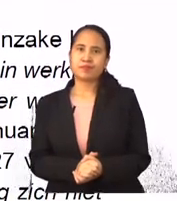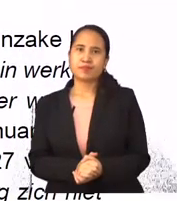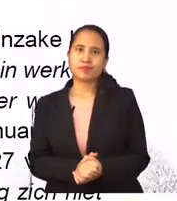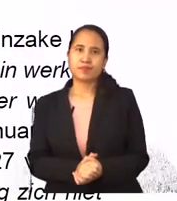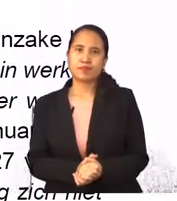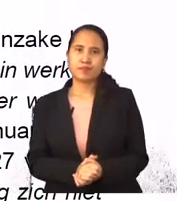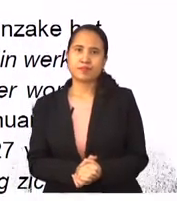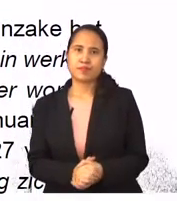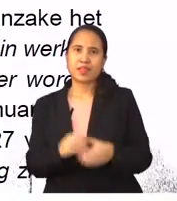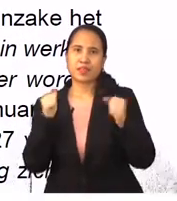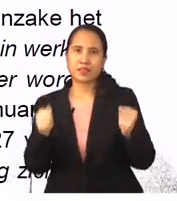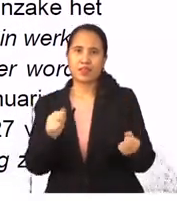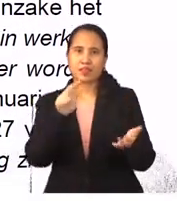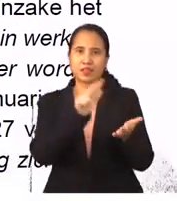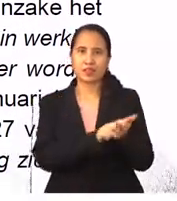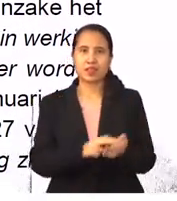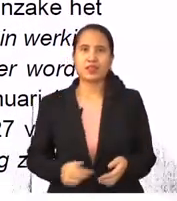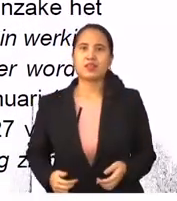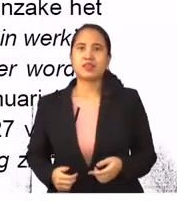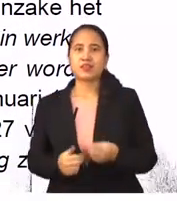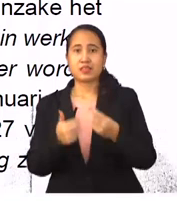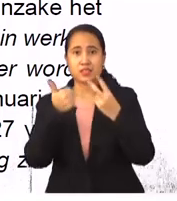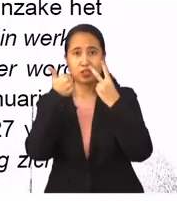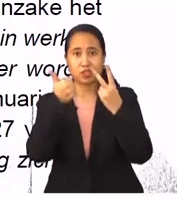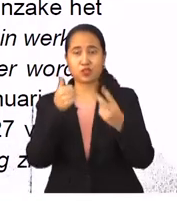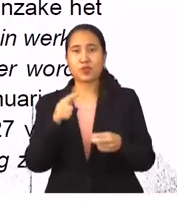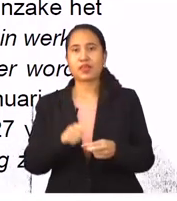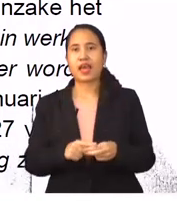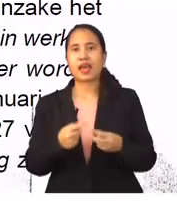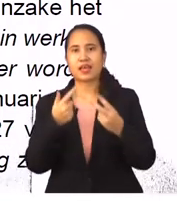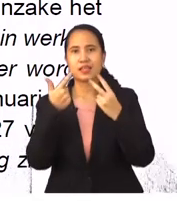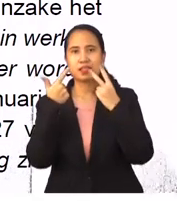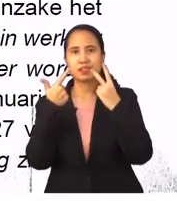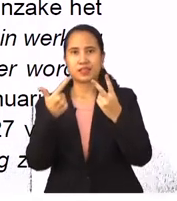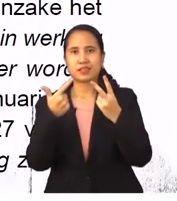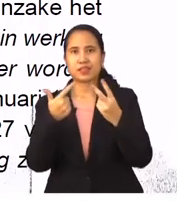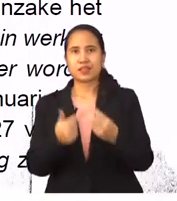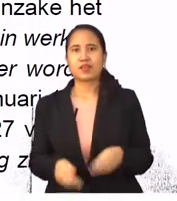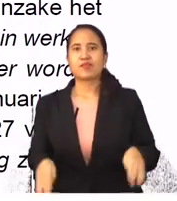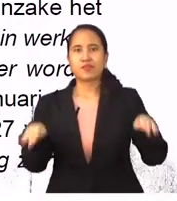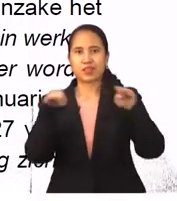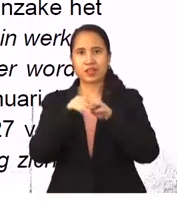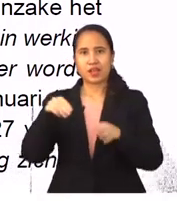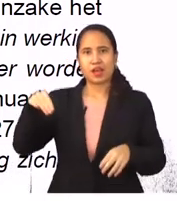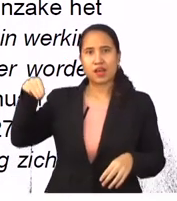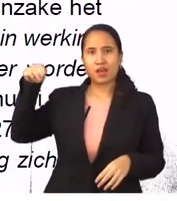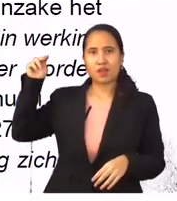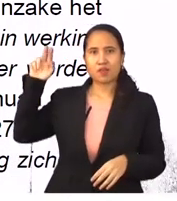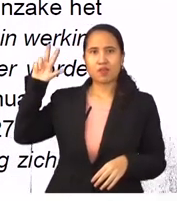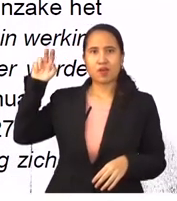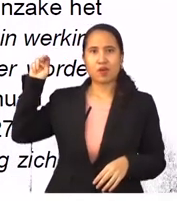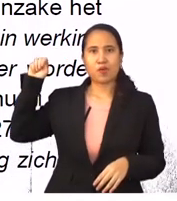Het bepaalde in de artikelen 26 en 27 van het Verdrag van Wenen in zaken het verdragenrecht,